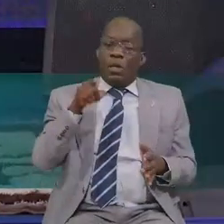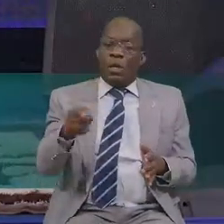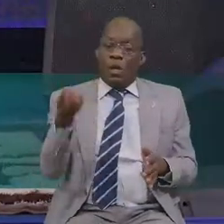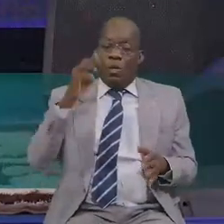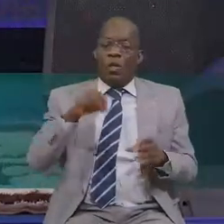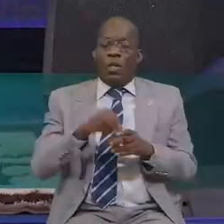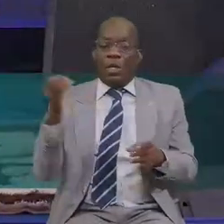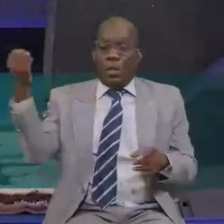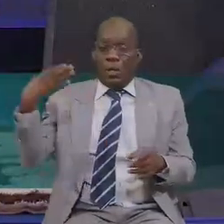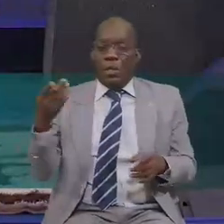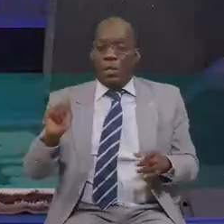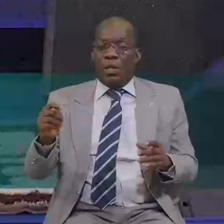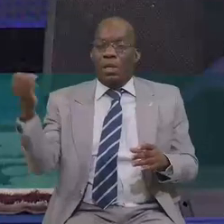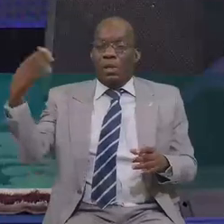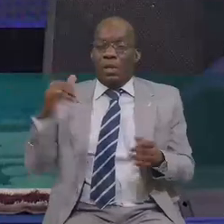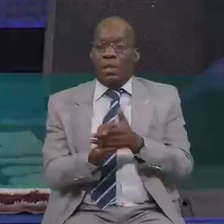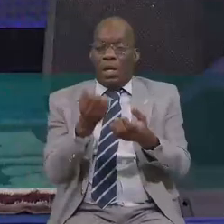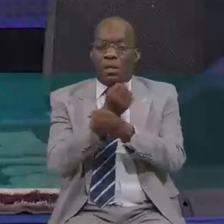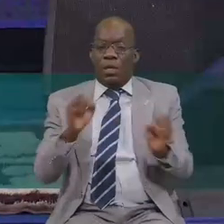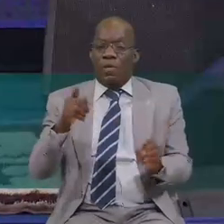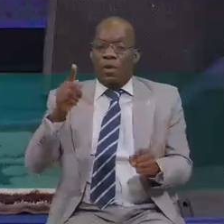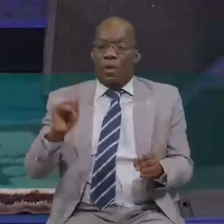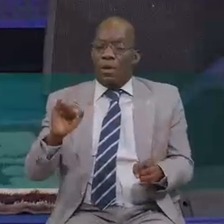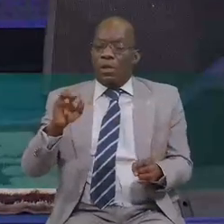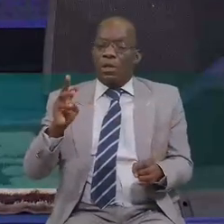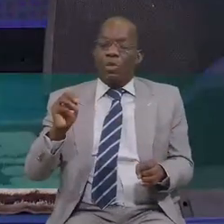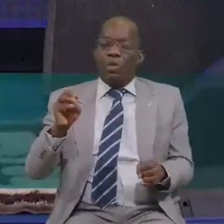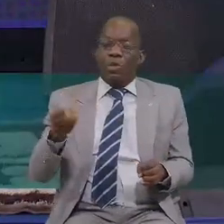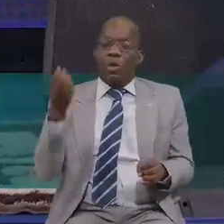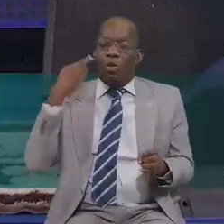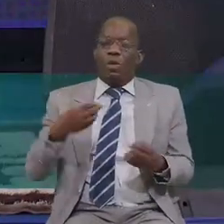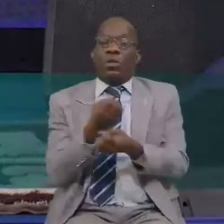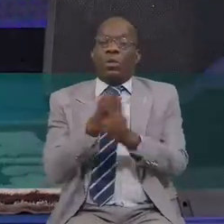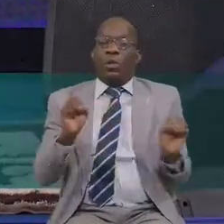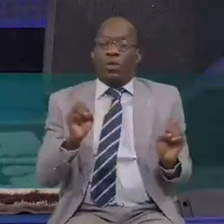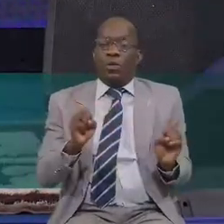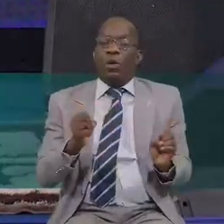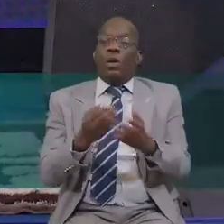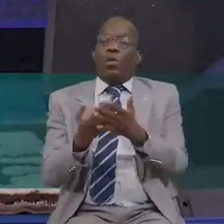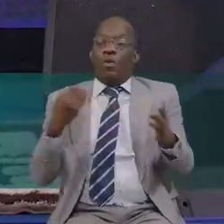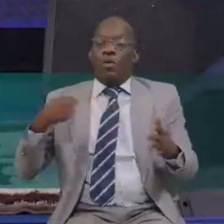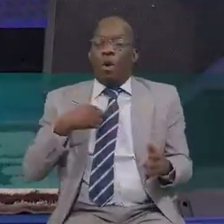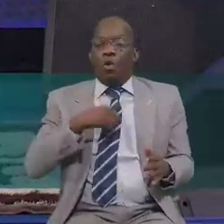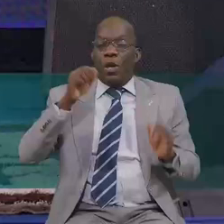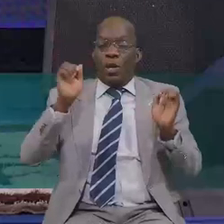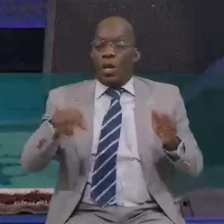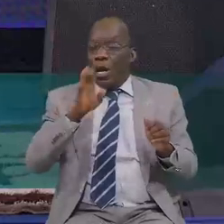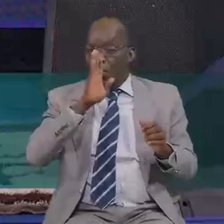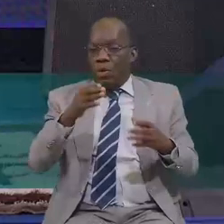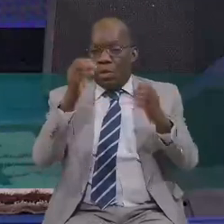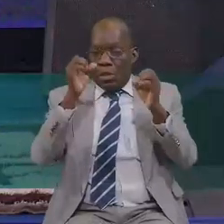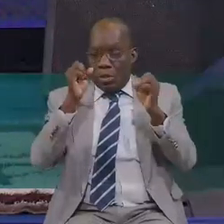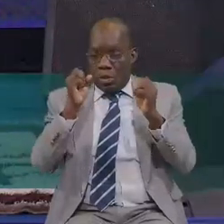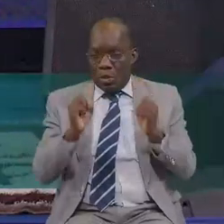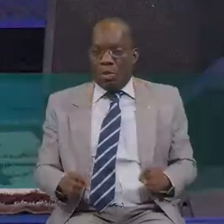dans la grâce qui sauve. Timothée était sauvé. Avant de se fortifier dans la grâce, nous devons avoir et posséder